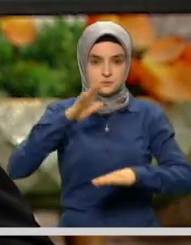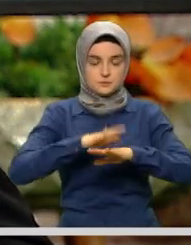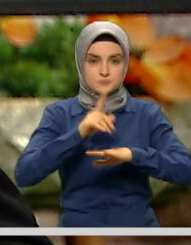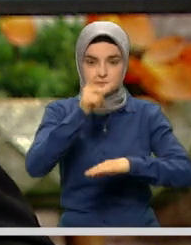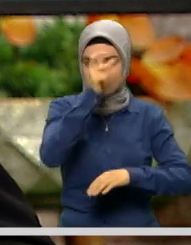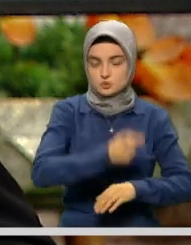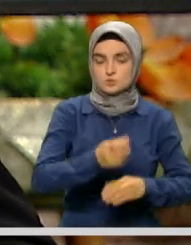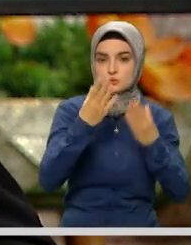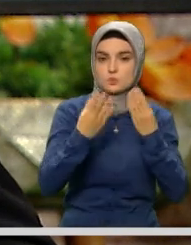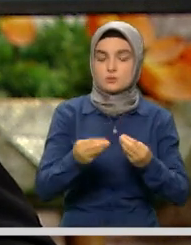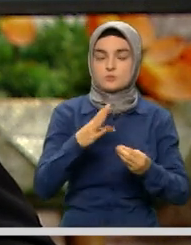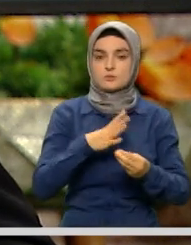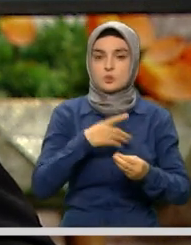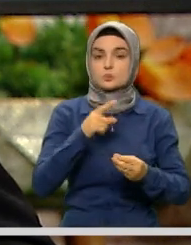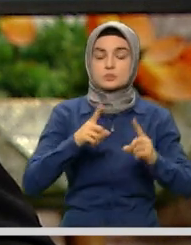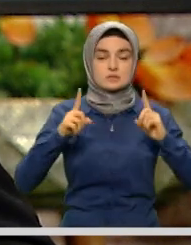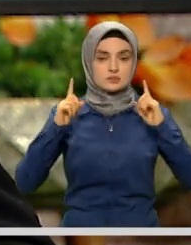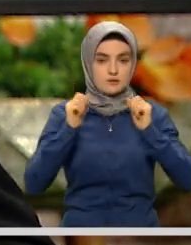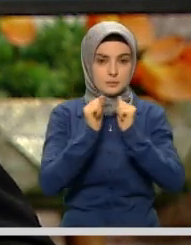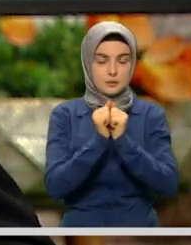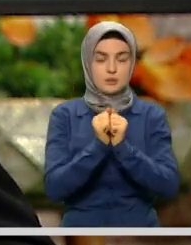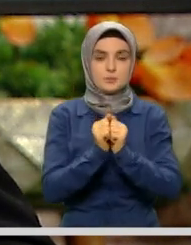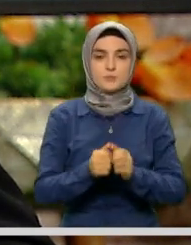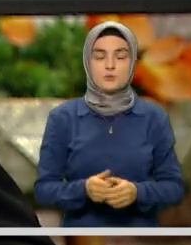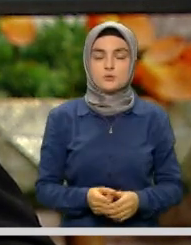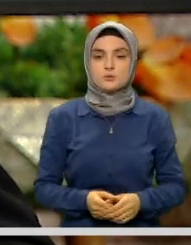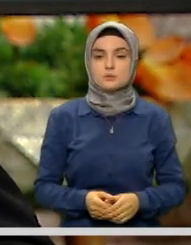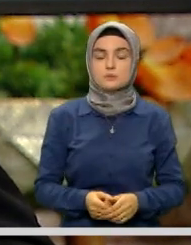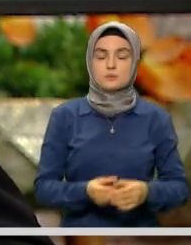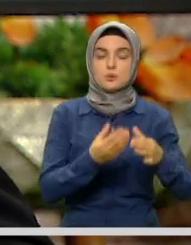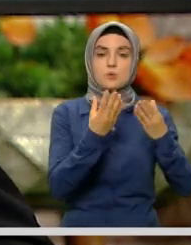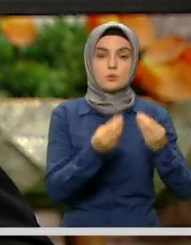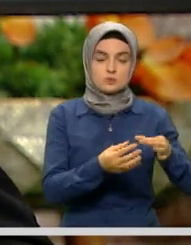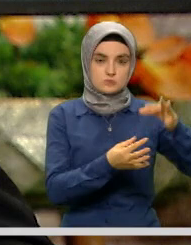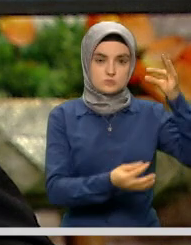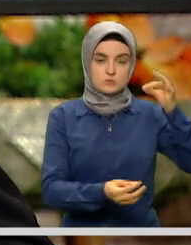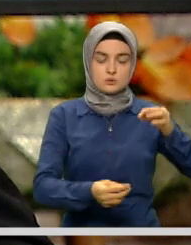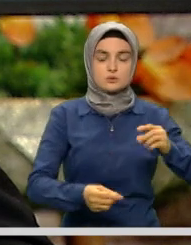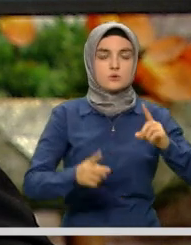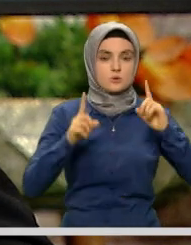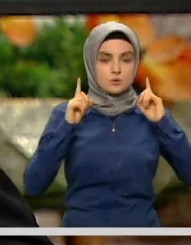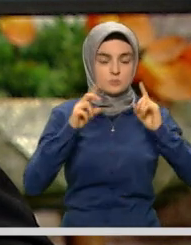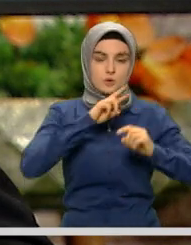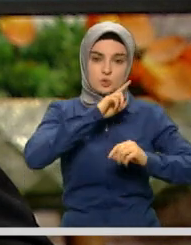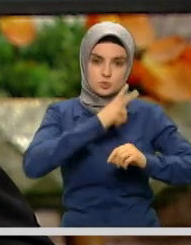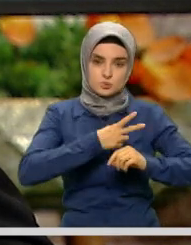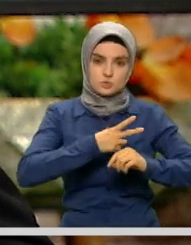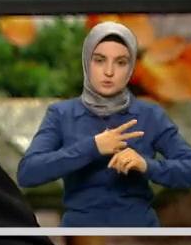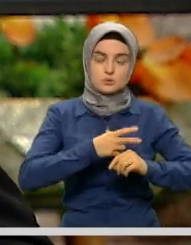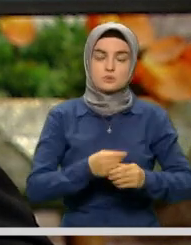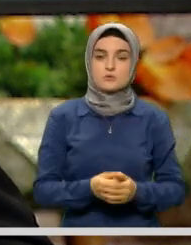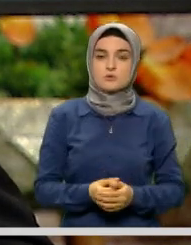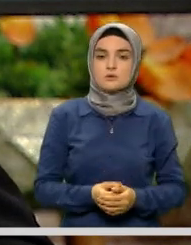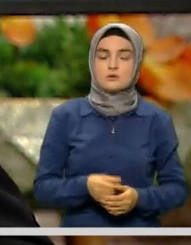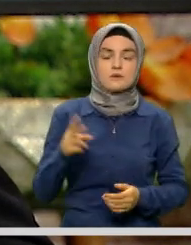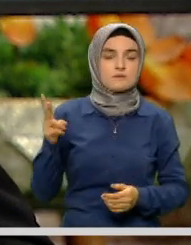kulluktur aslında. Ve bu istiğfarla belli bir noktaya gelen kul daha sonra tevbe ile günahından artık dönme. Tevbe